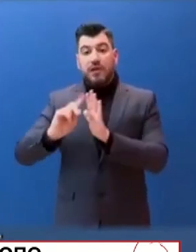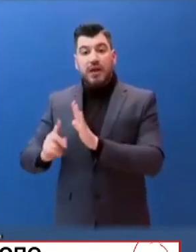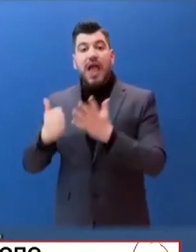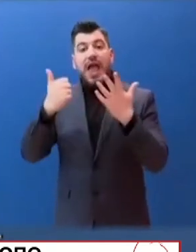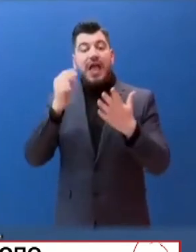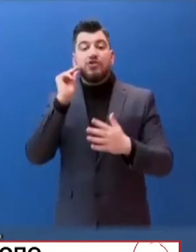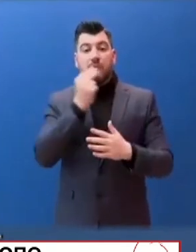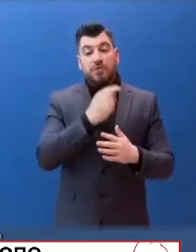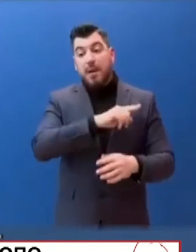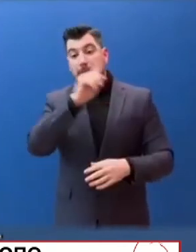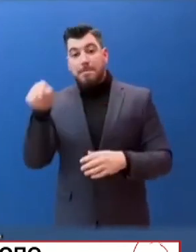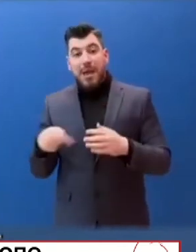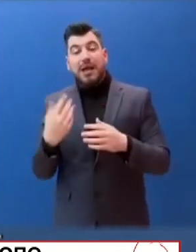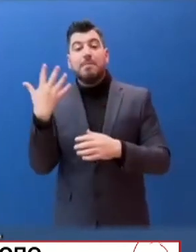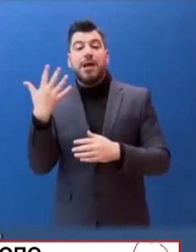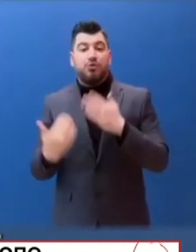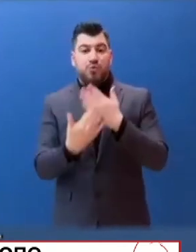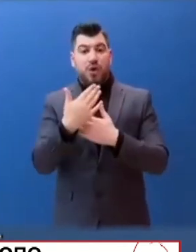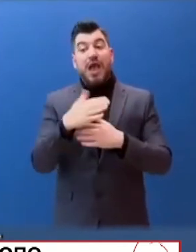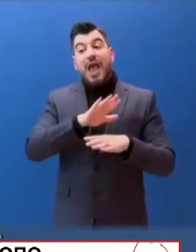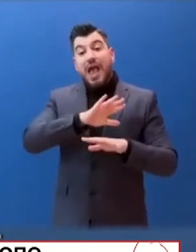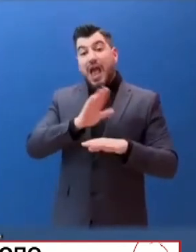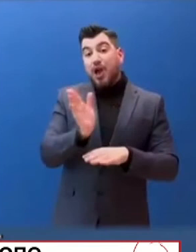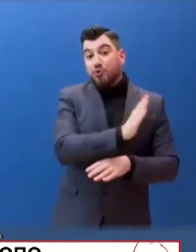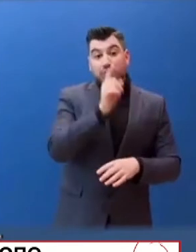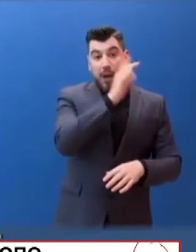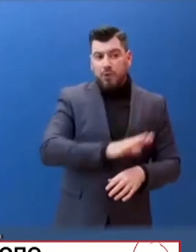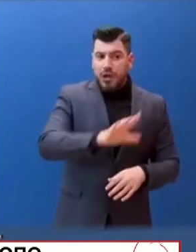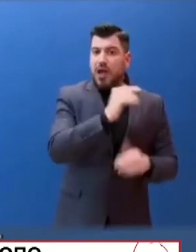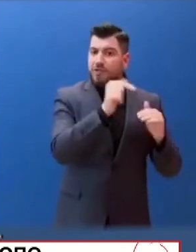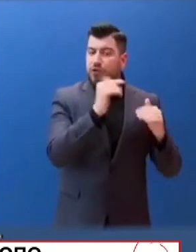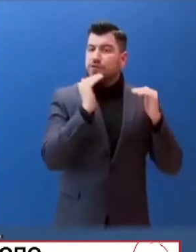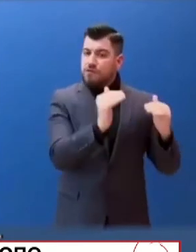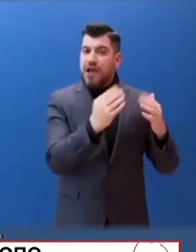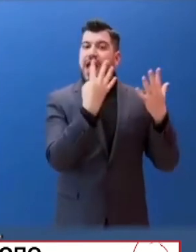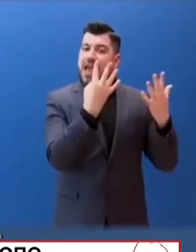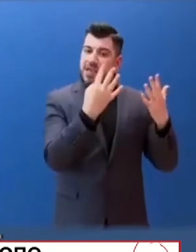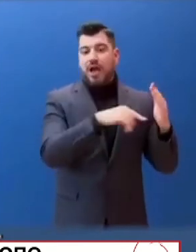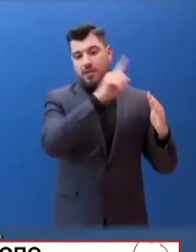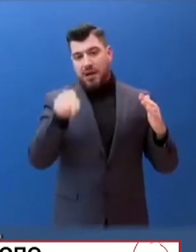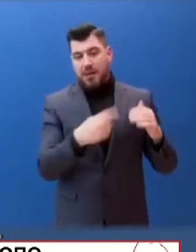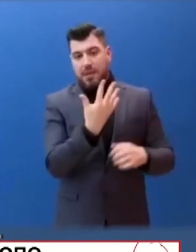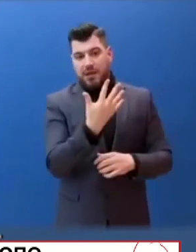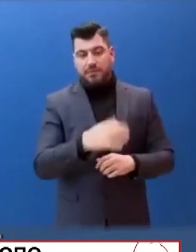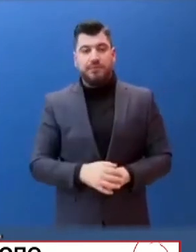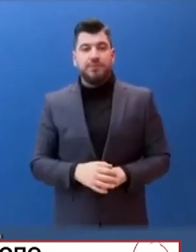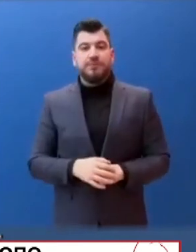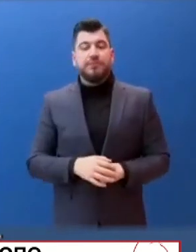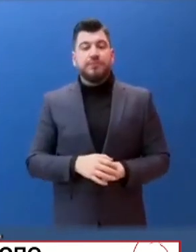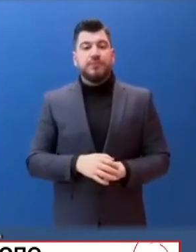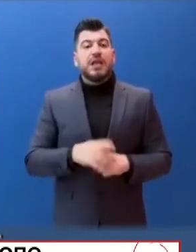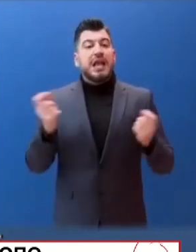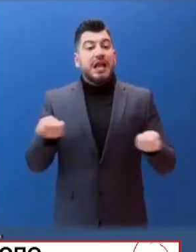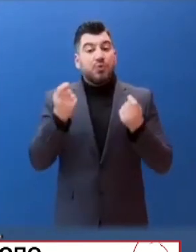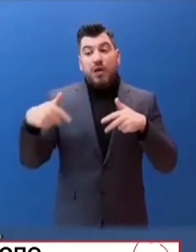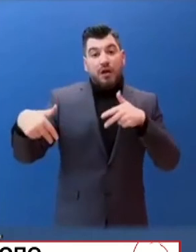ως τις 5 η ώρα το πρωί, πλην της Αττικής, όπου συνεχίζεται το ίδιο ωράριο. Λειτουργία διαζώσης μόνο των